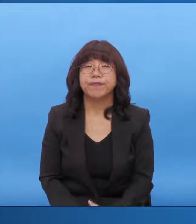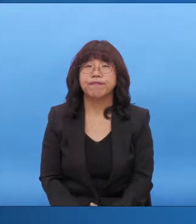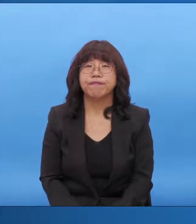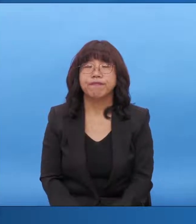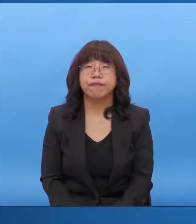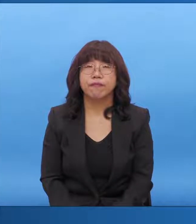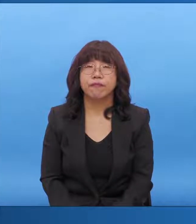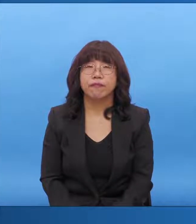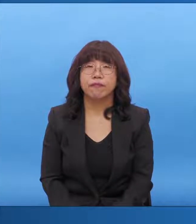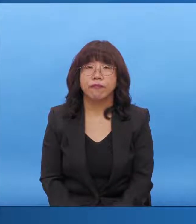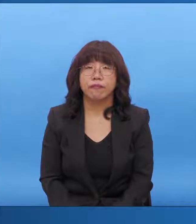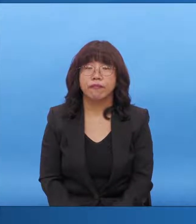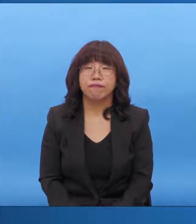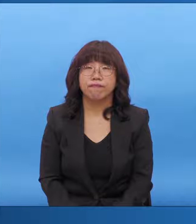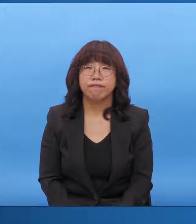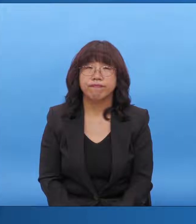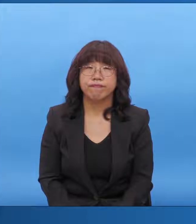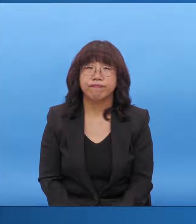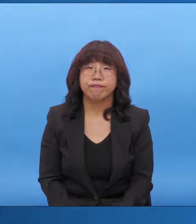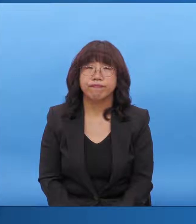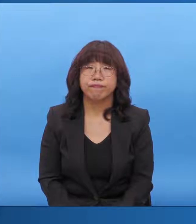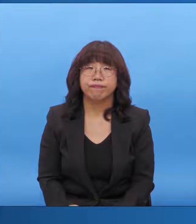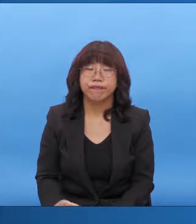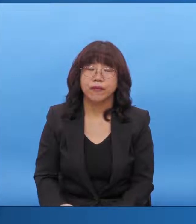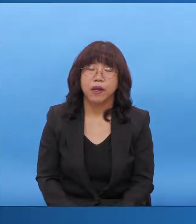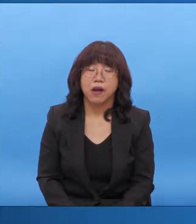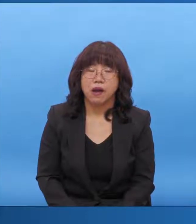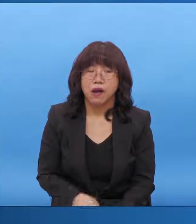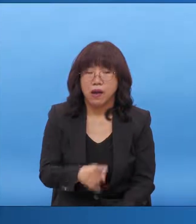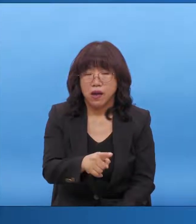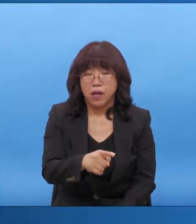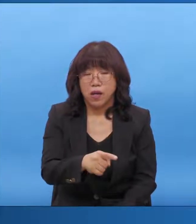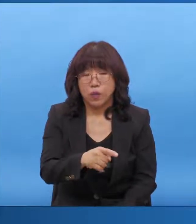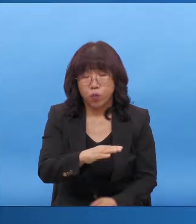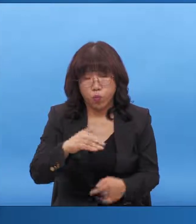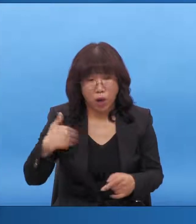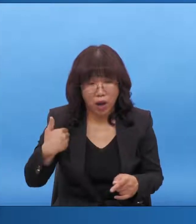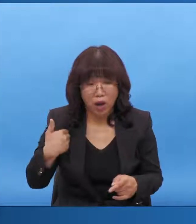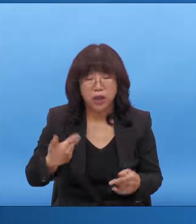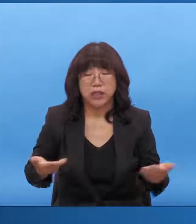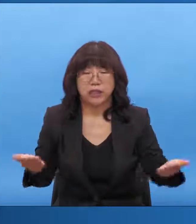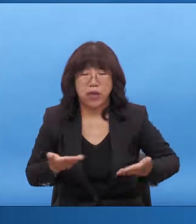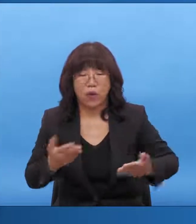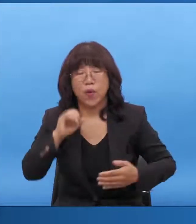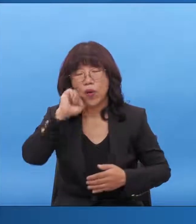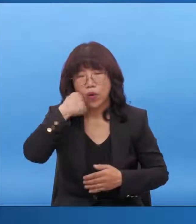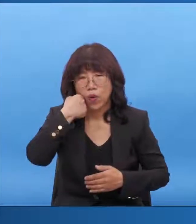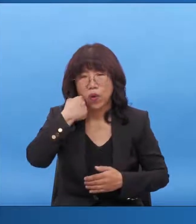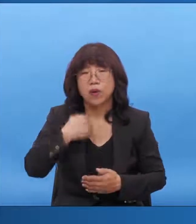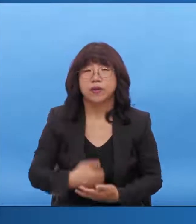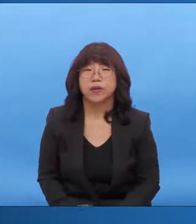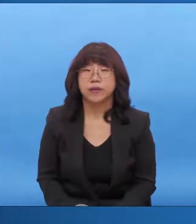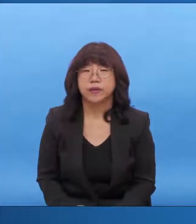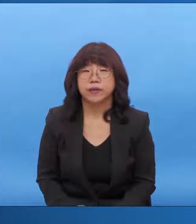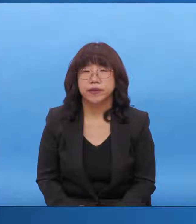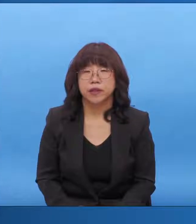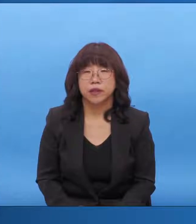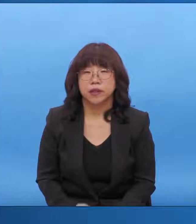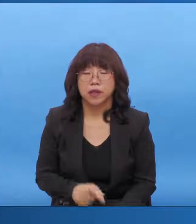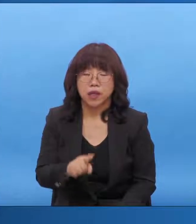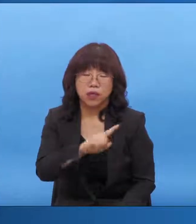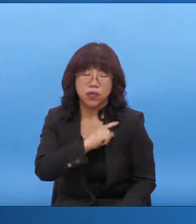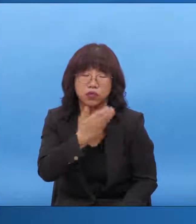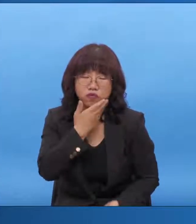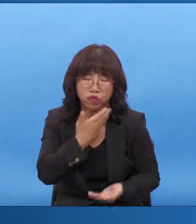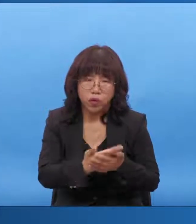will not take place as well. 중요한 거는 산업도 잘 안 돼요. Again, more importantly, your business will not take place. 더 중요한 거는 렘넌트들입니다.